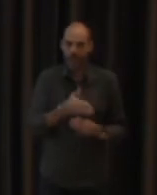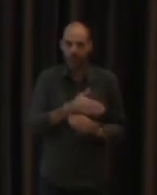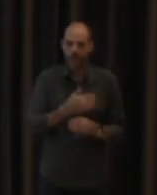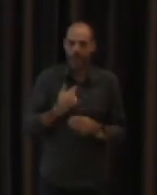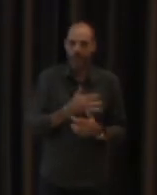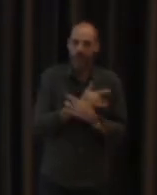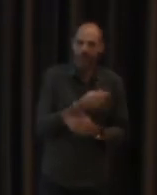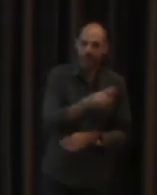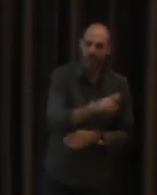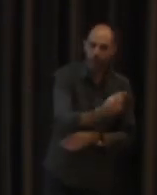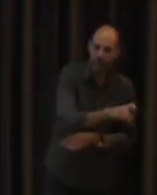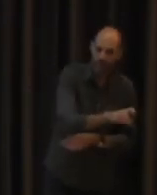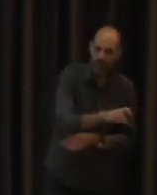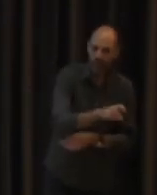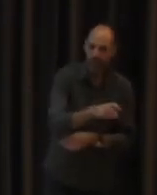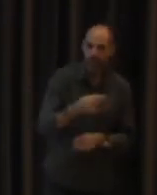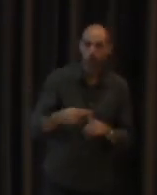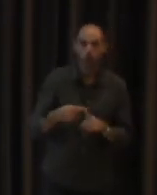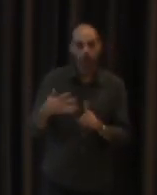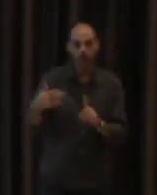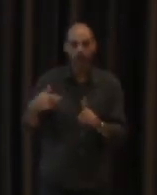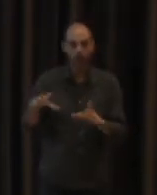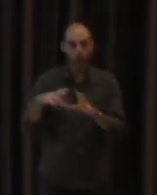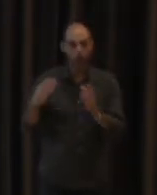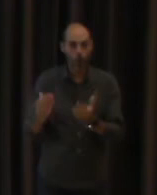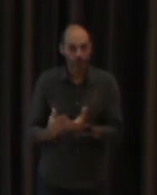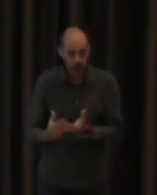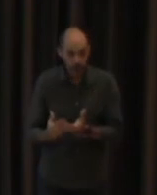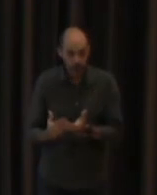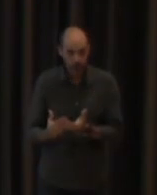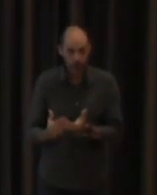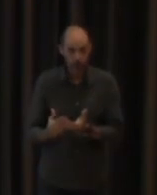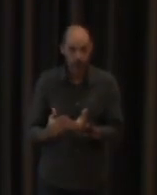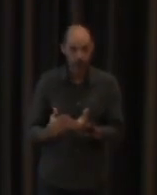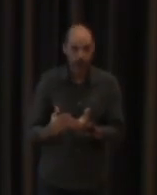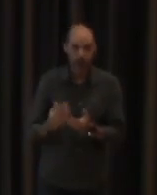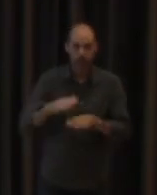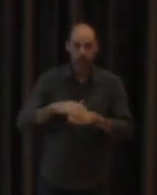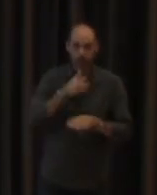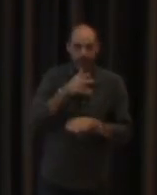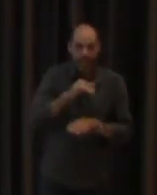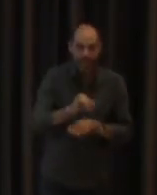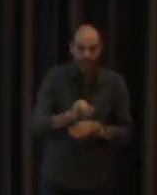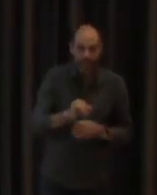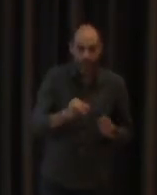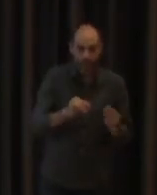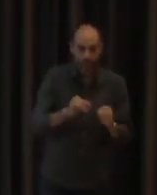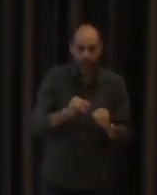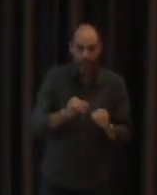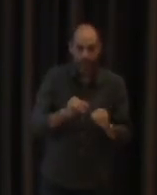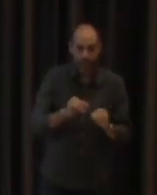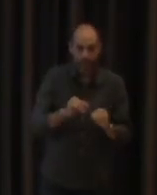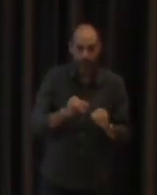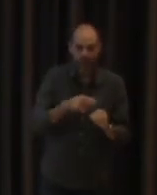predicat holístic i necessita que, almenys en la mínima expressió que és el pronom feble i, se li ofereixi el